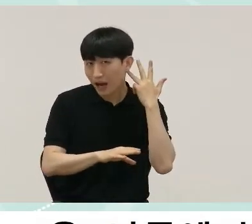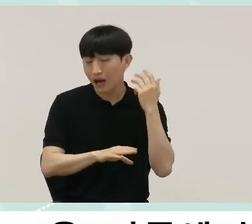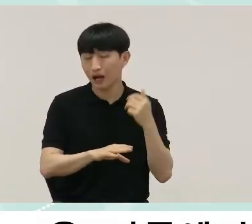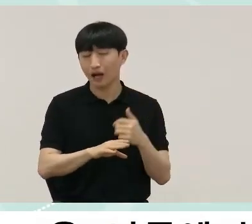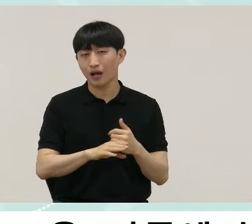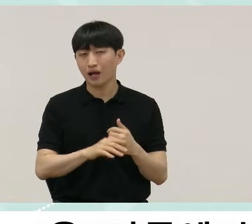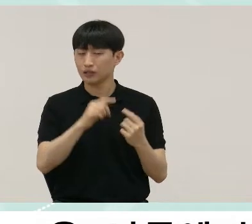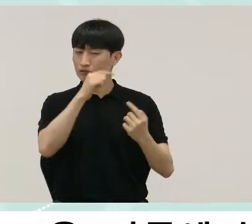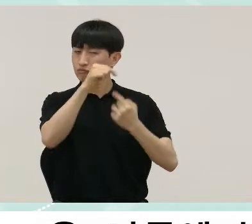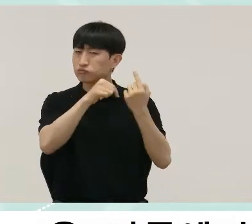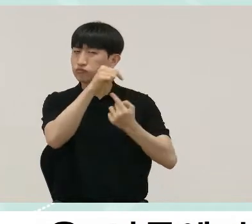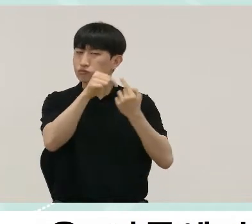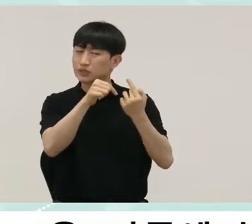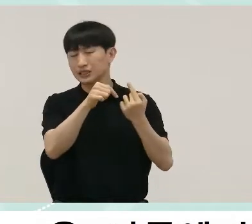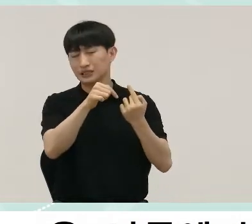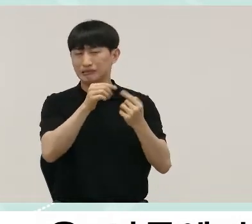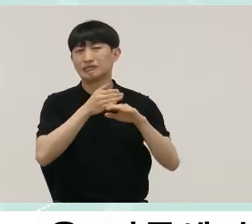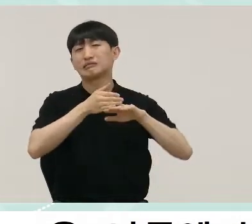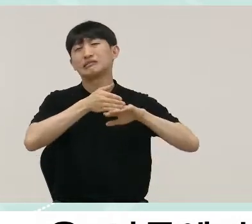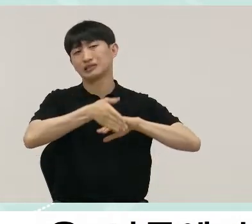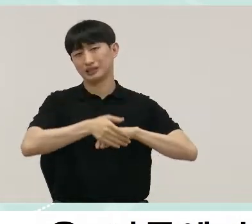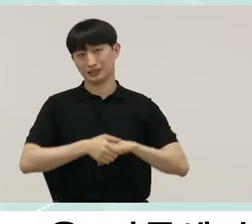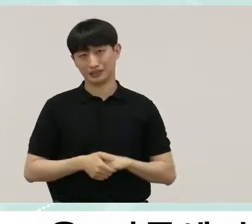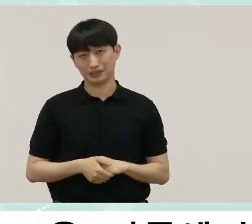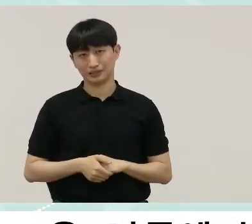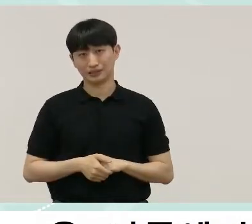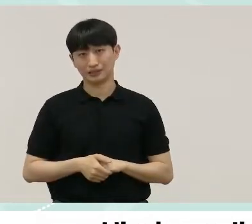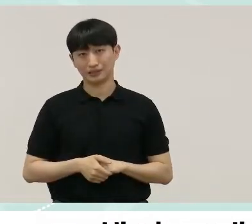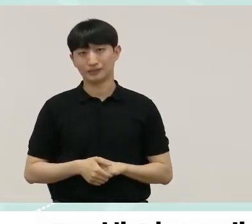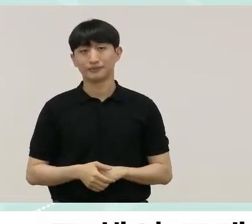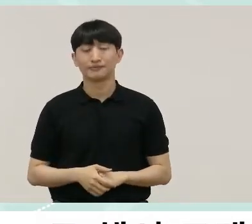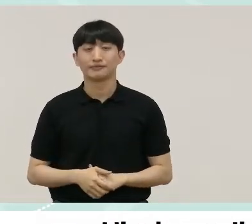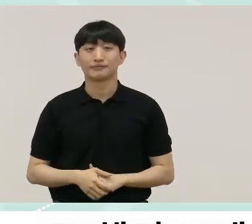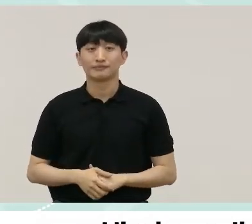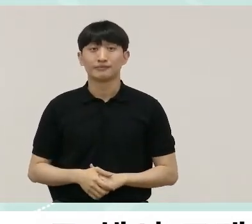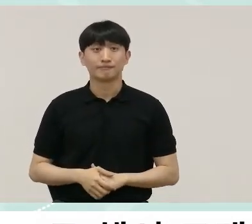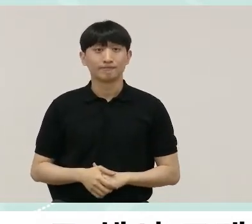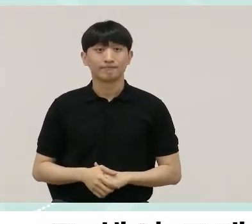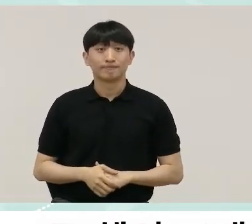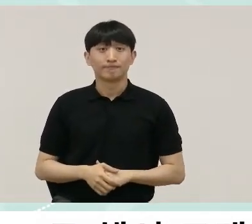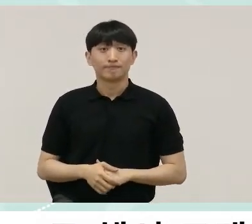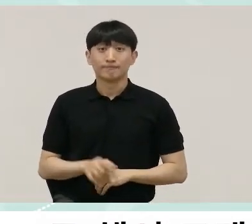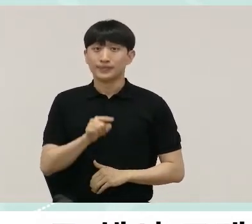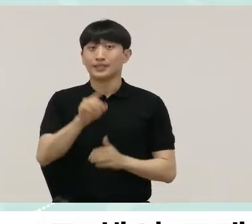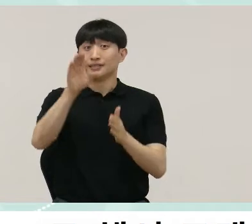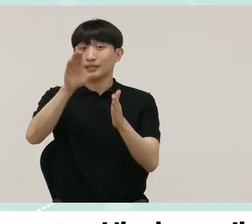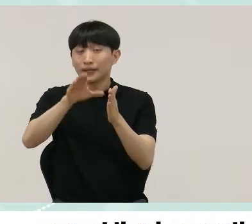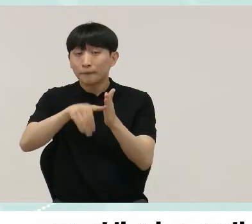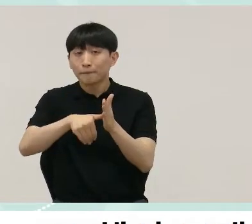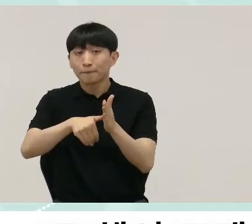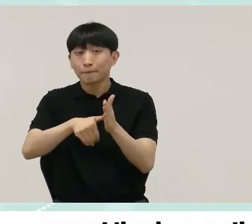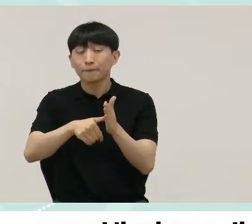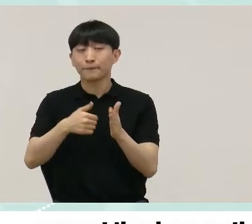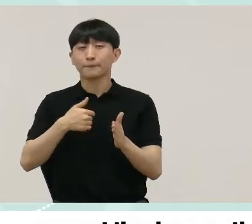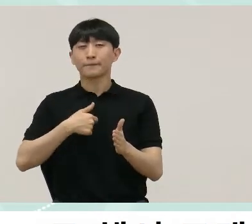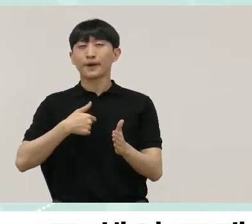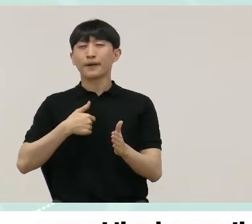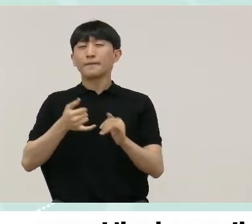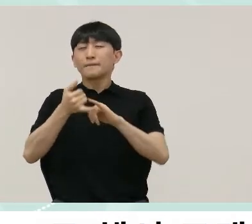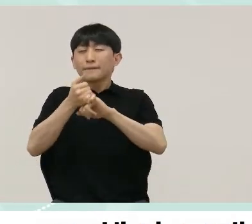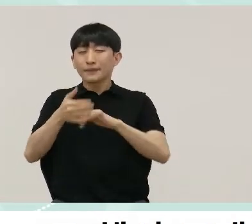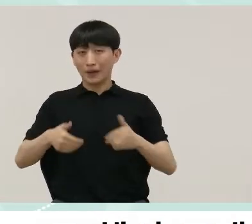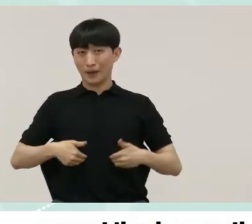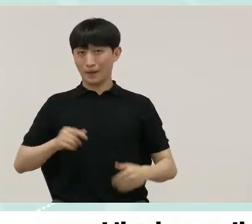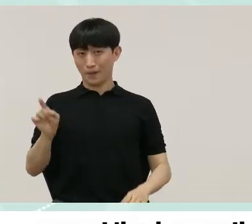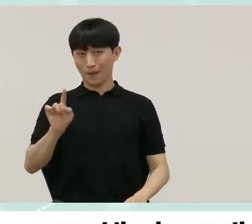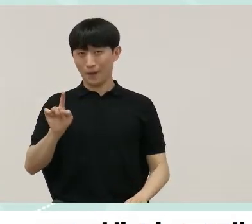크게 활성화되지 않는 문제가 있습니다. 이런 경우에 저희들이 꼭 필요로 하는 것이